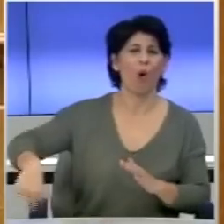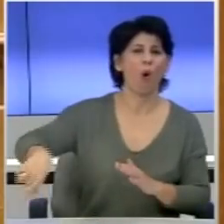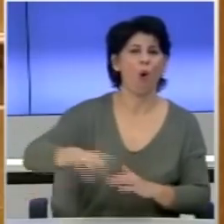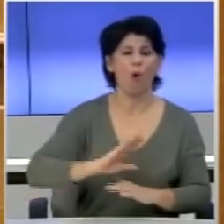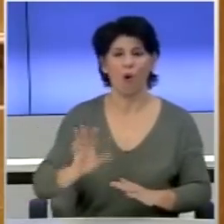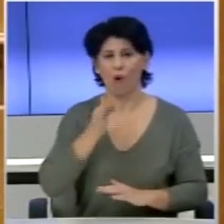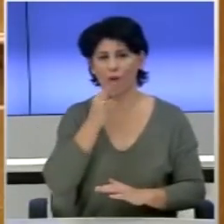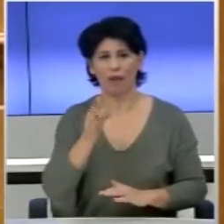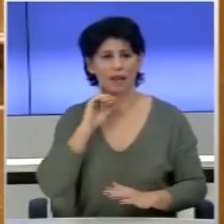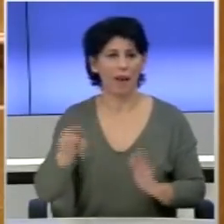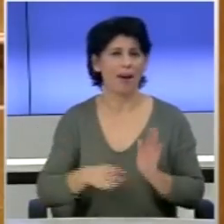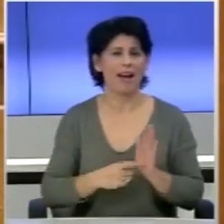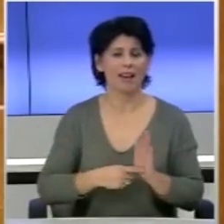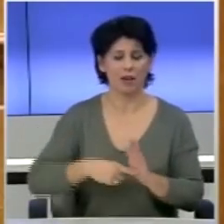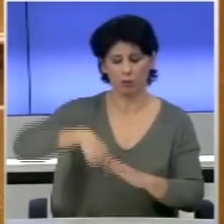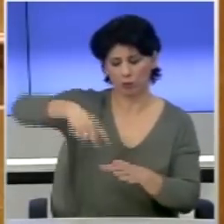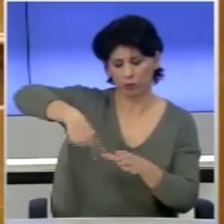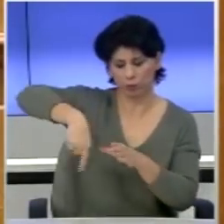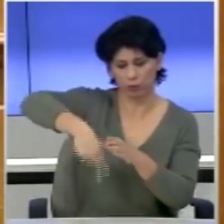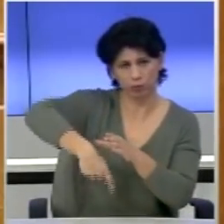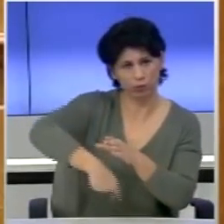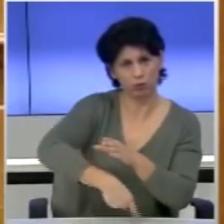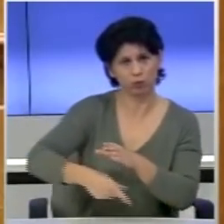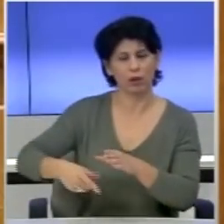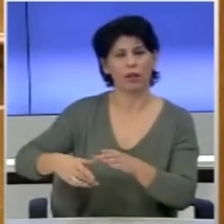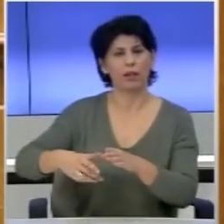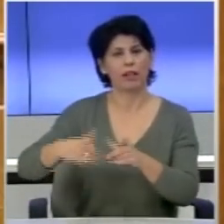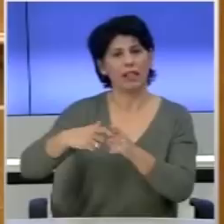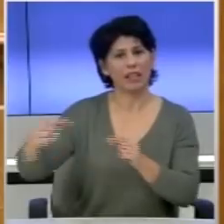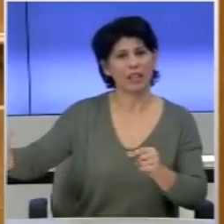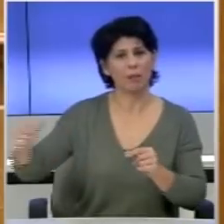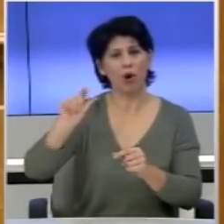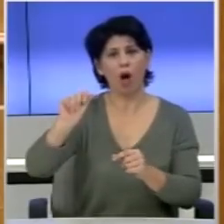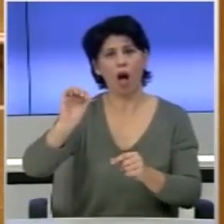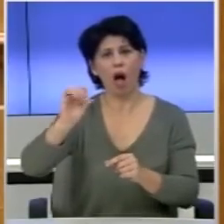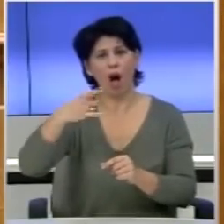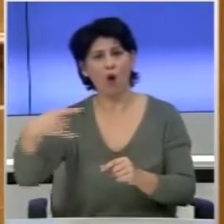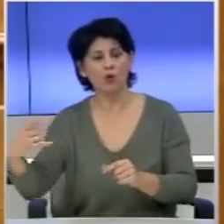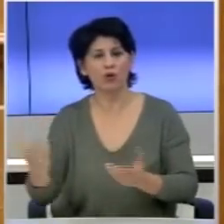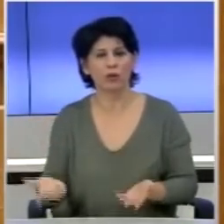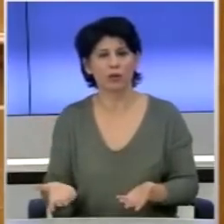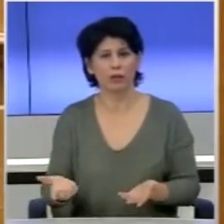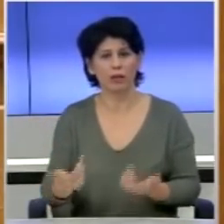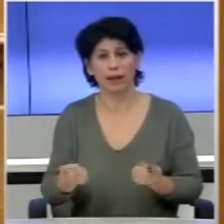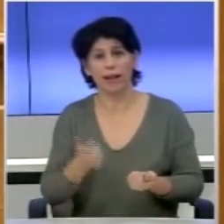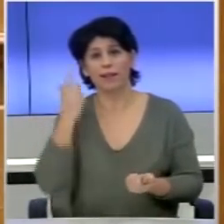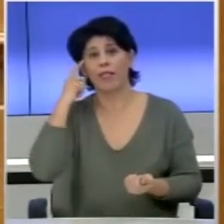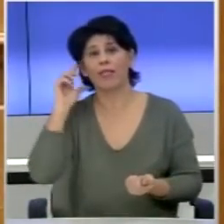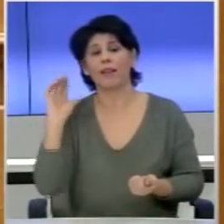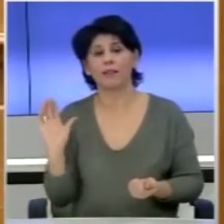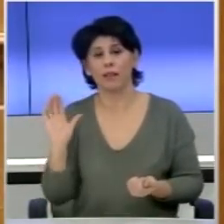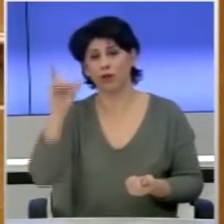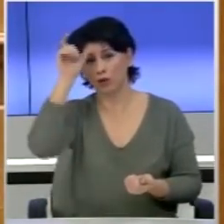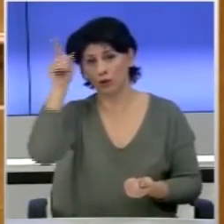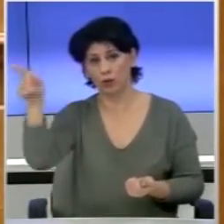όλων τους για τις παράνομες γεωτρήσεις της Τουρκίας στην Κυπριακή ΑΟΣ? Κάνετε πως δεν ξέρετε ότι